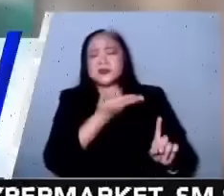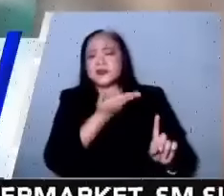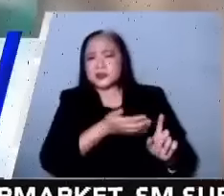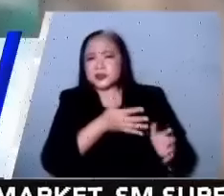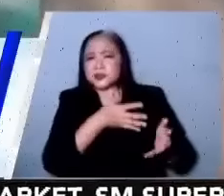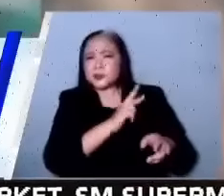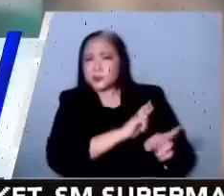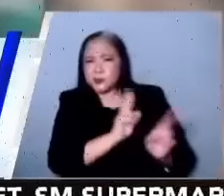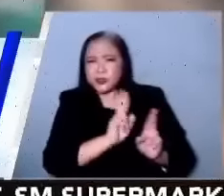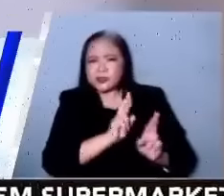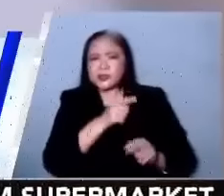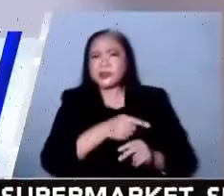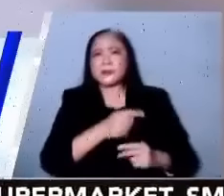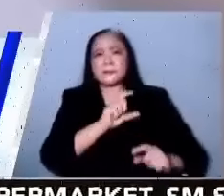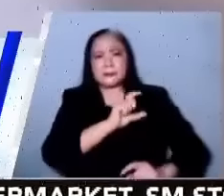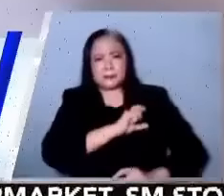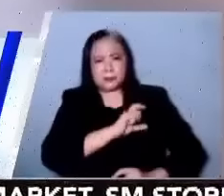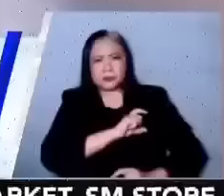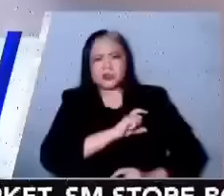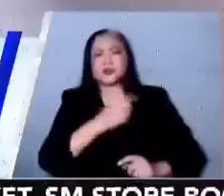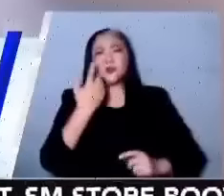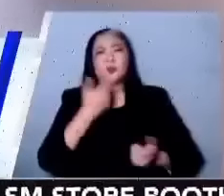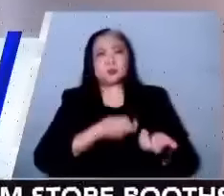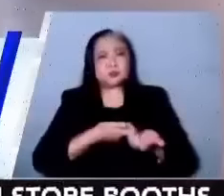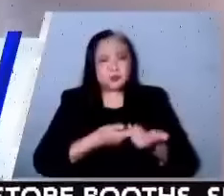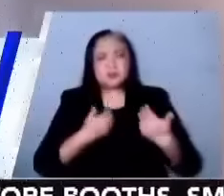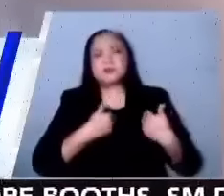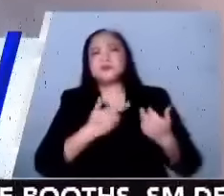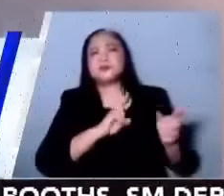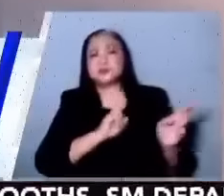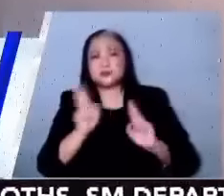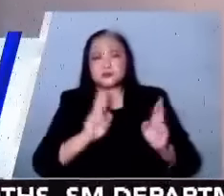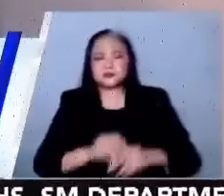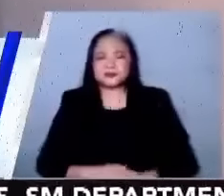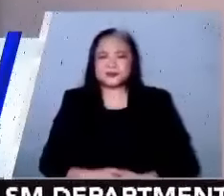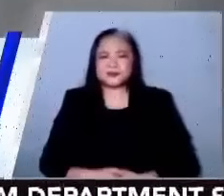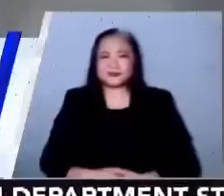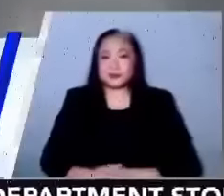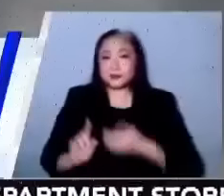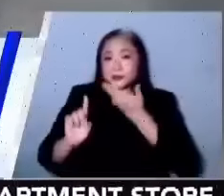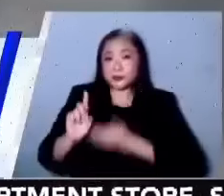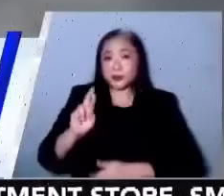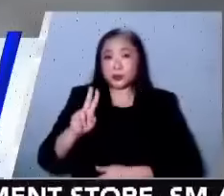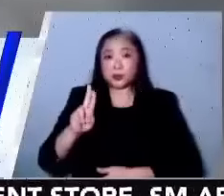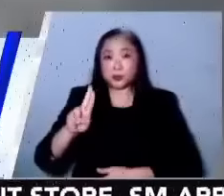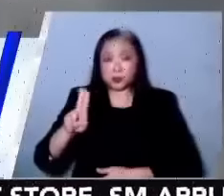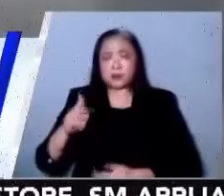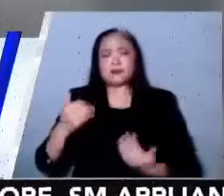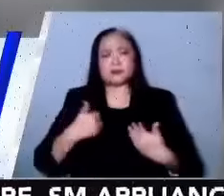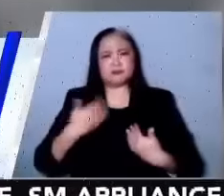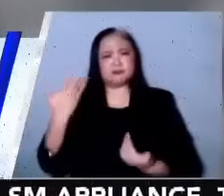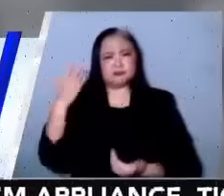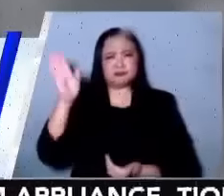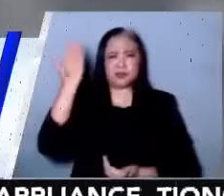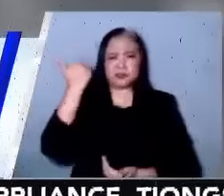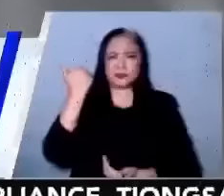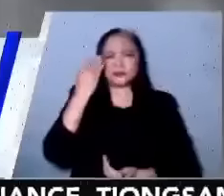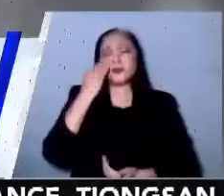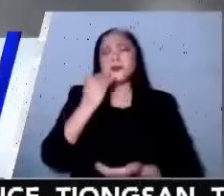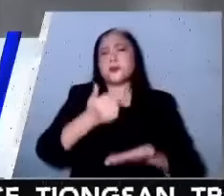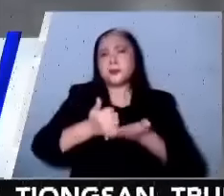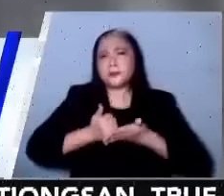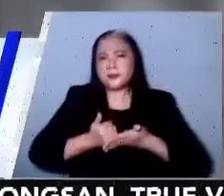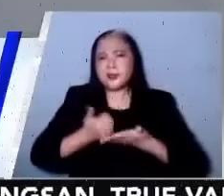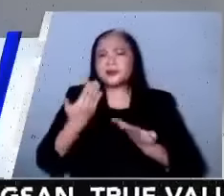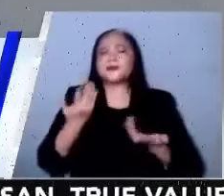mga kapulisan, firefighters. Isang araw si Ruru sa mga minsan ang natulungan ng medic sa set nang magtamo